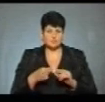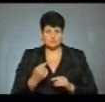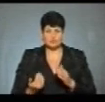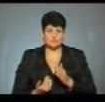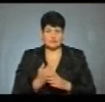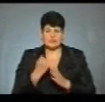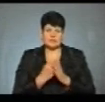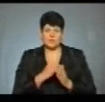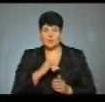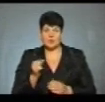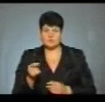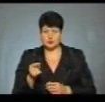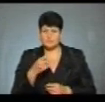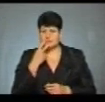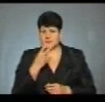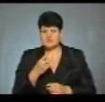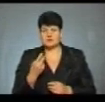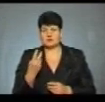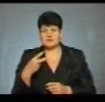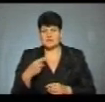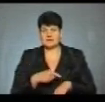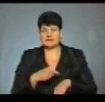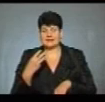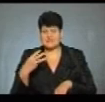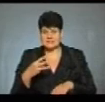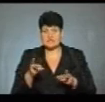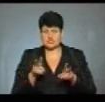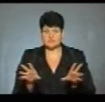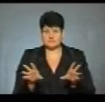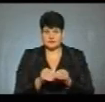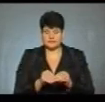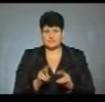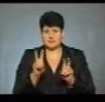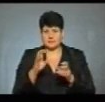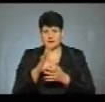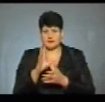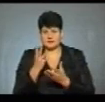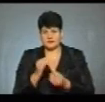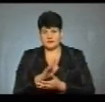на телеканалі ЮА «Тернопіль». Дивіться о 20:30 і залишайтеся із нами. Далі в ефірі «Тема дня».